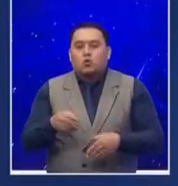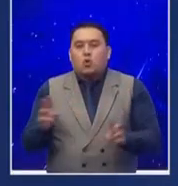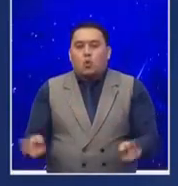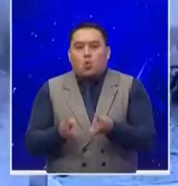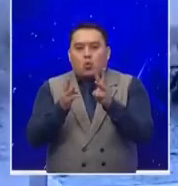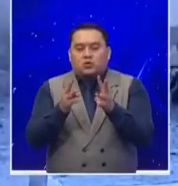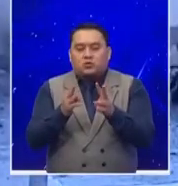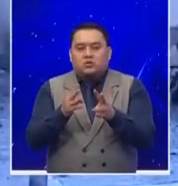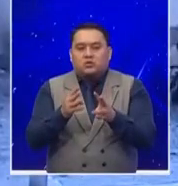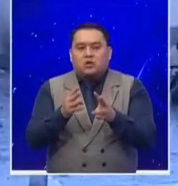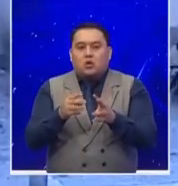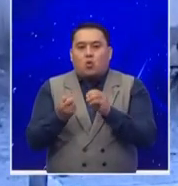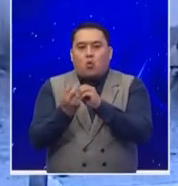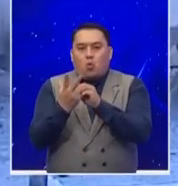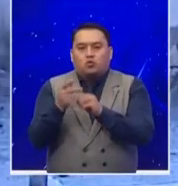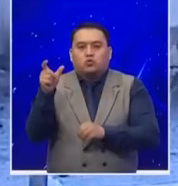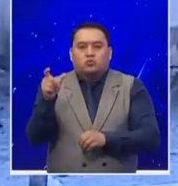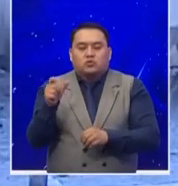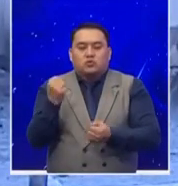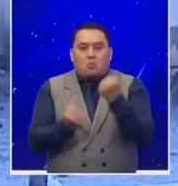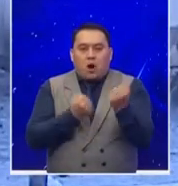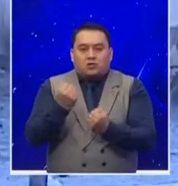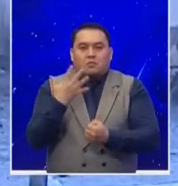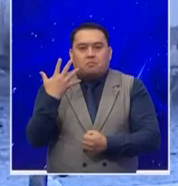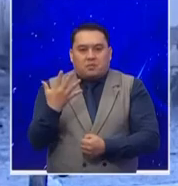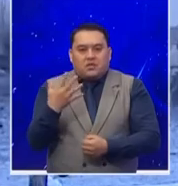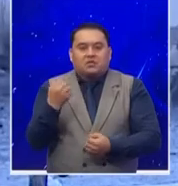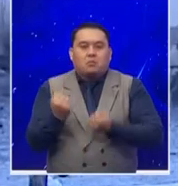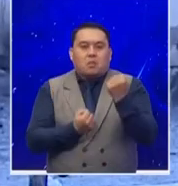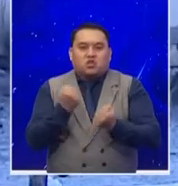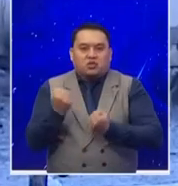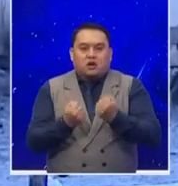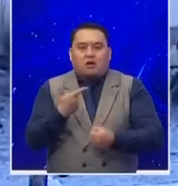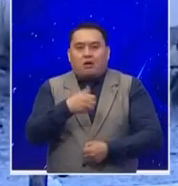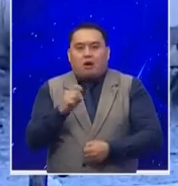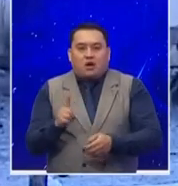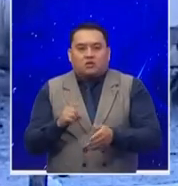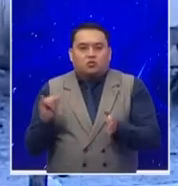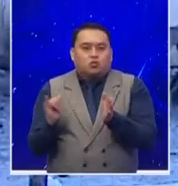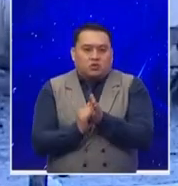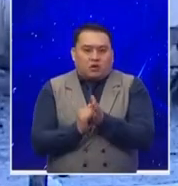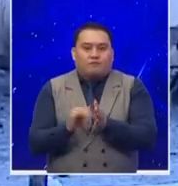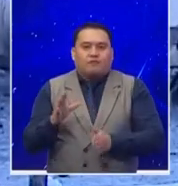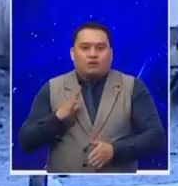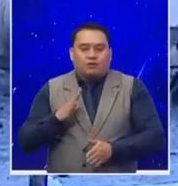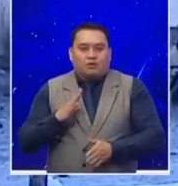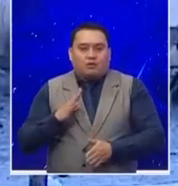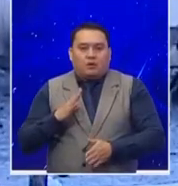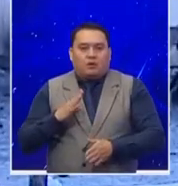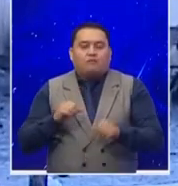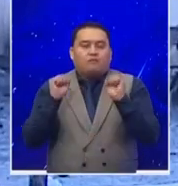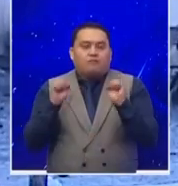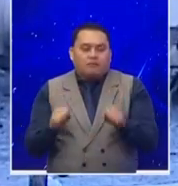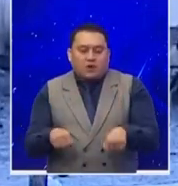есепке алсақ, 13 машина ішінде 5 машинада автокөлікте, яғни газ құбыры орнатылған деп есепке алынды.